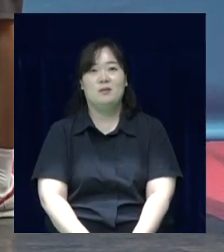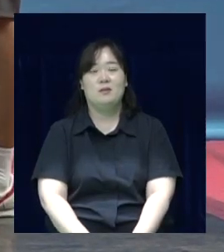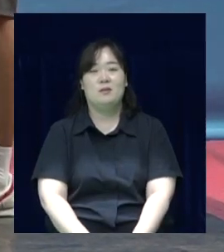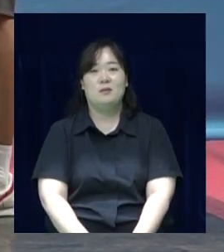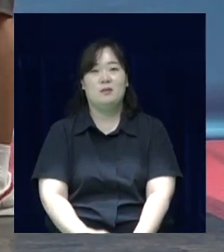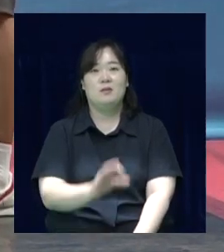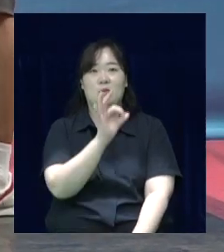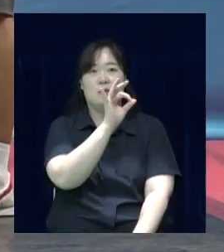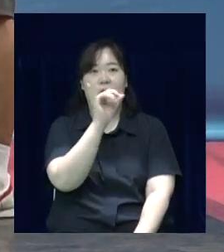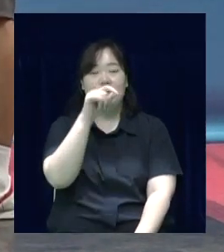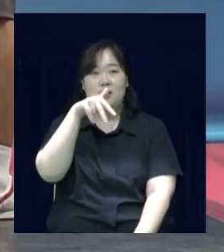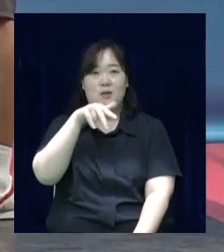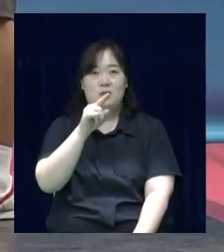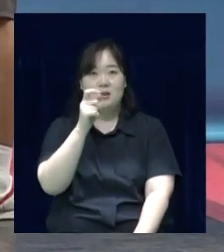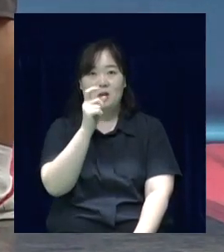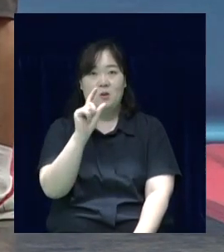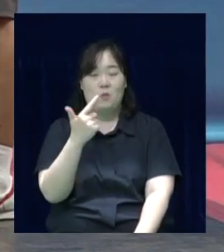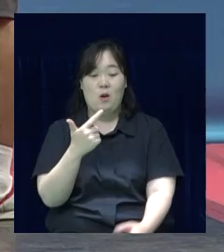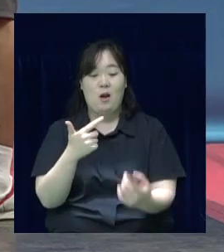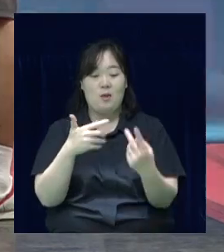이재관의 2차 시도 이어지겠고요.